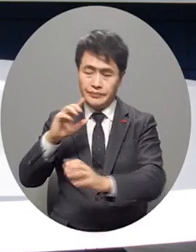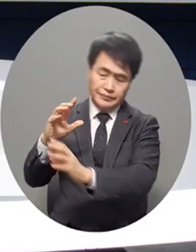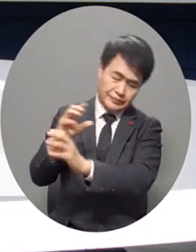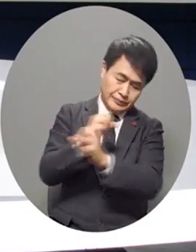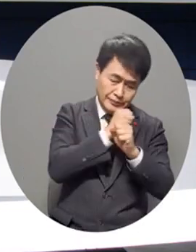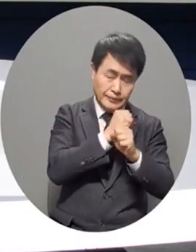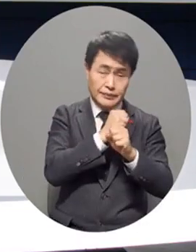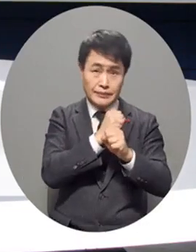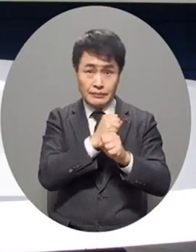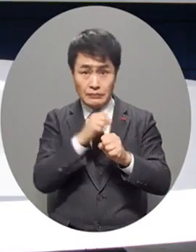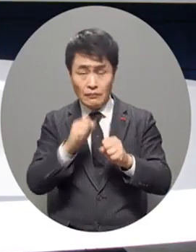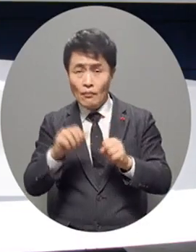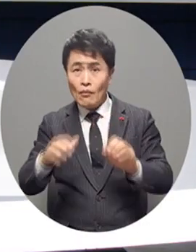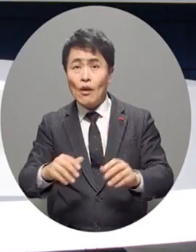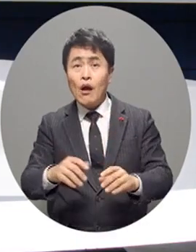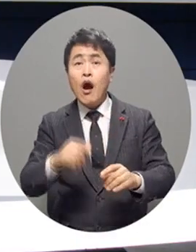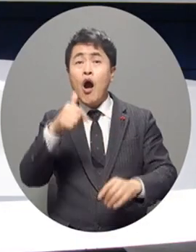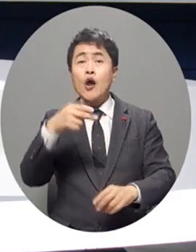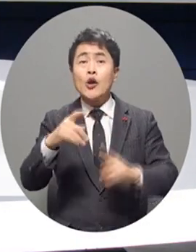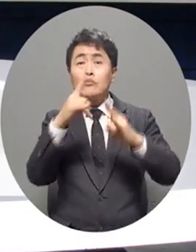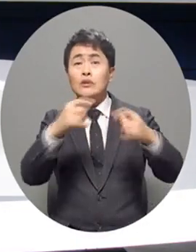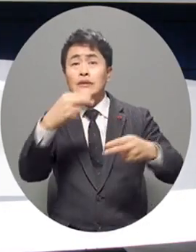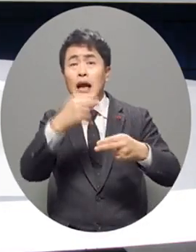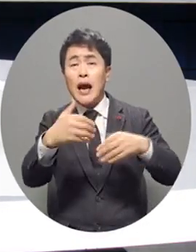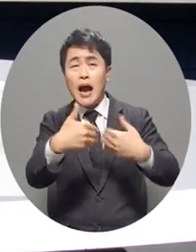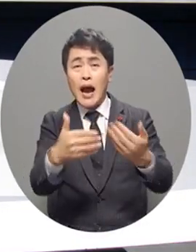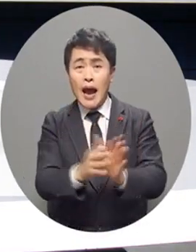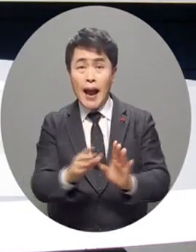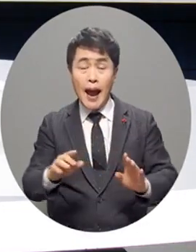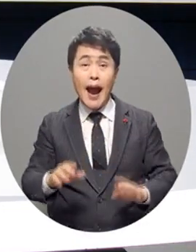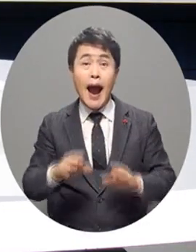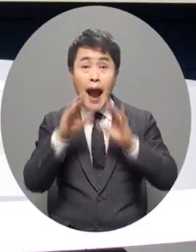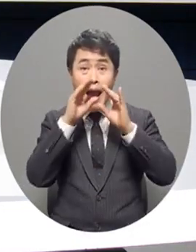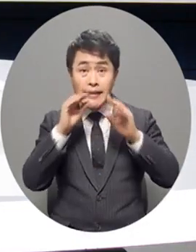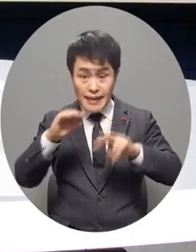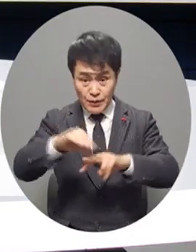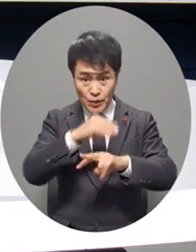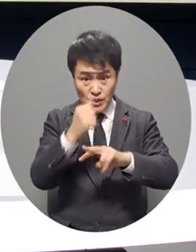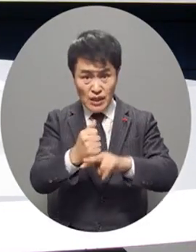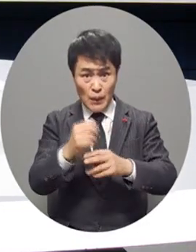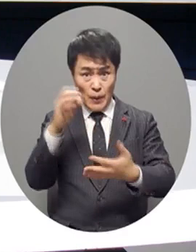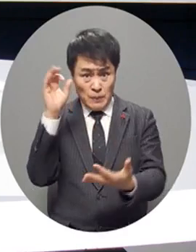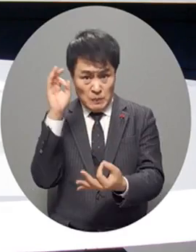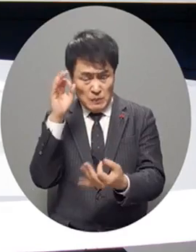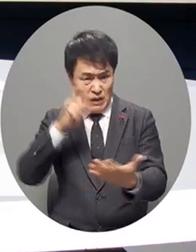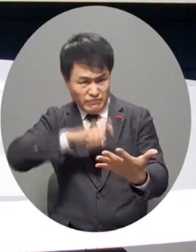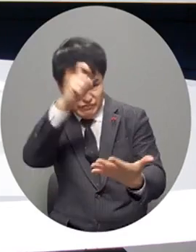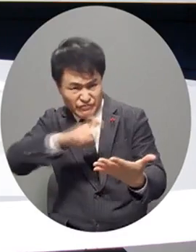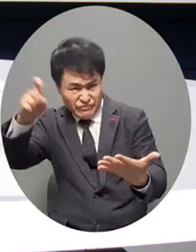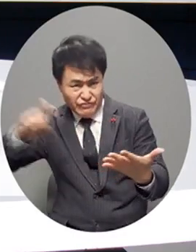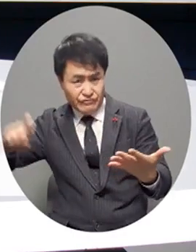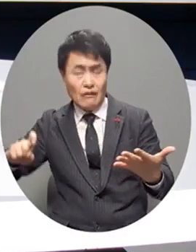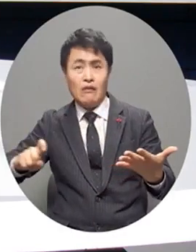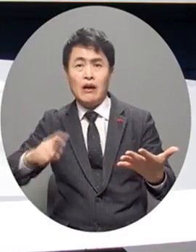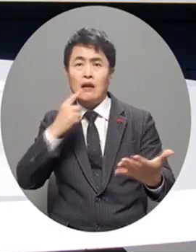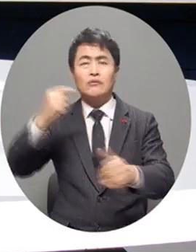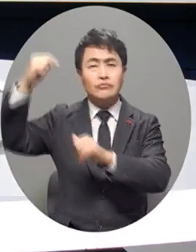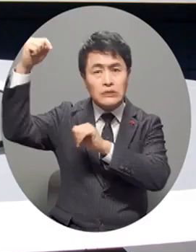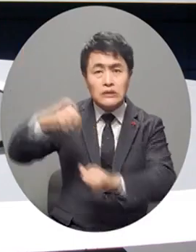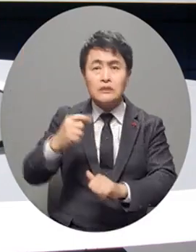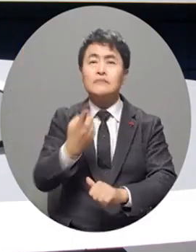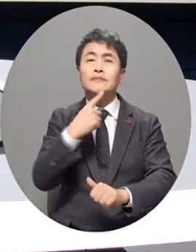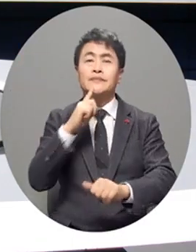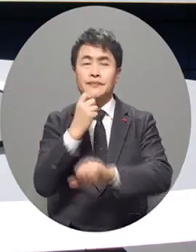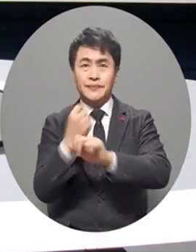됐는데요. 경복궁 담장뿐 아니라 세종대왕 동상에도 낙서를 하라고 지시받은 정황이 드러났습니다.